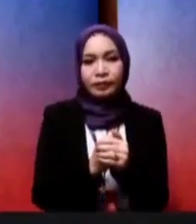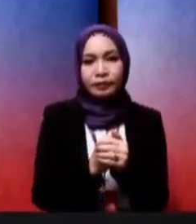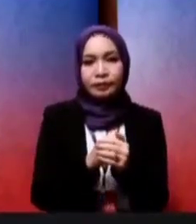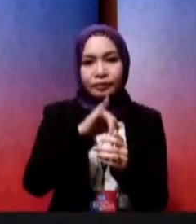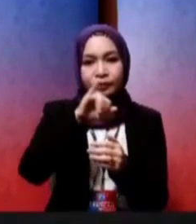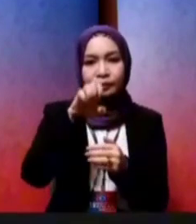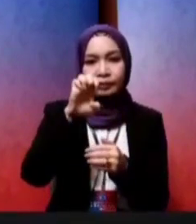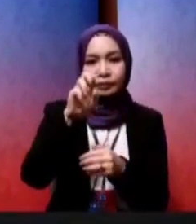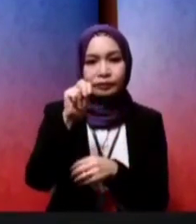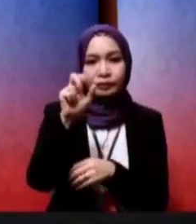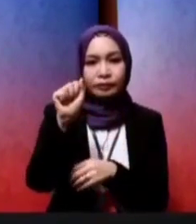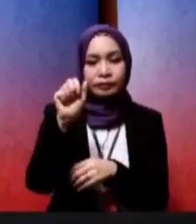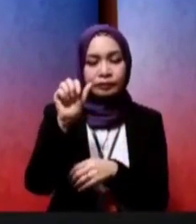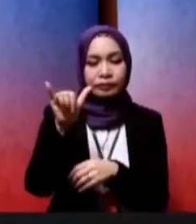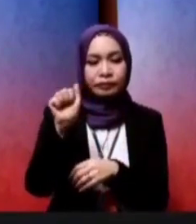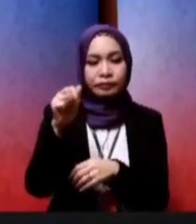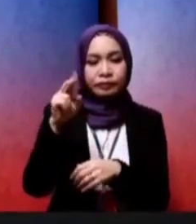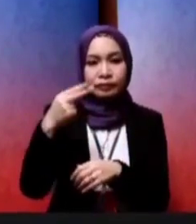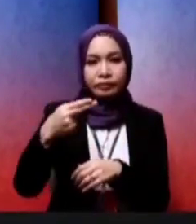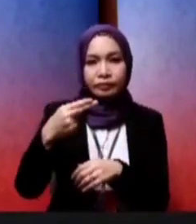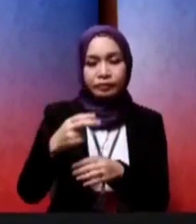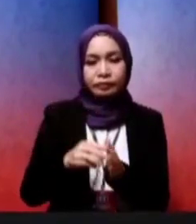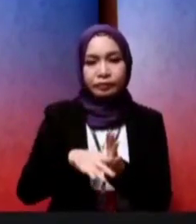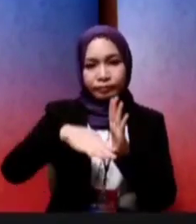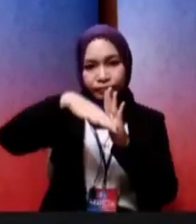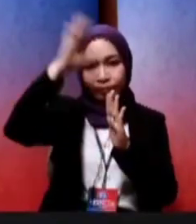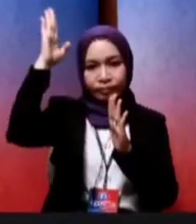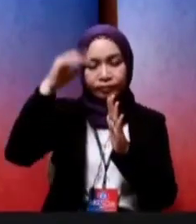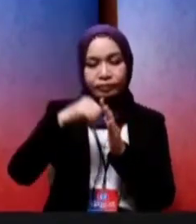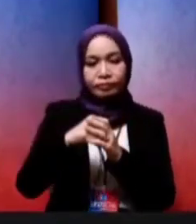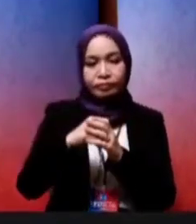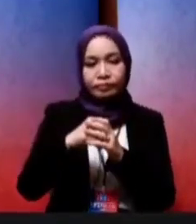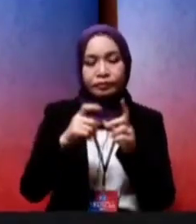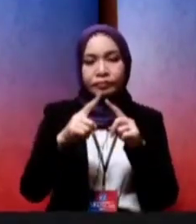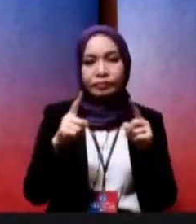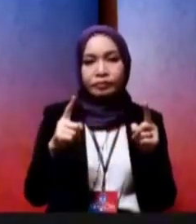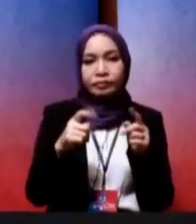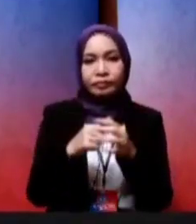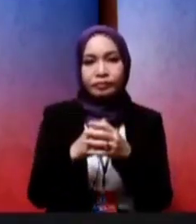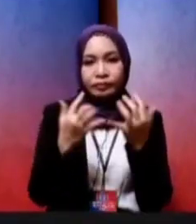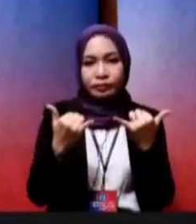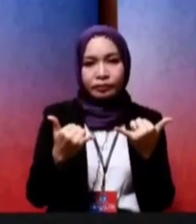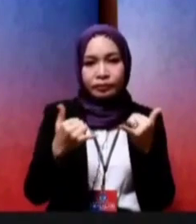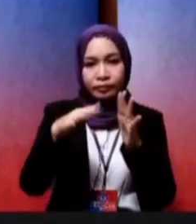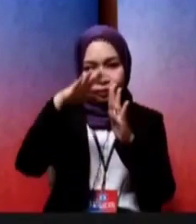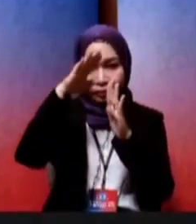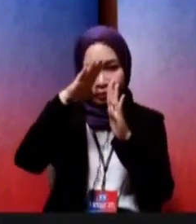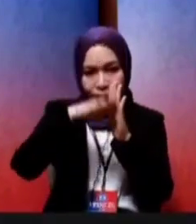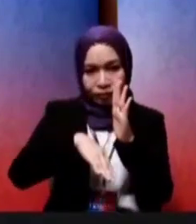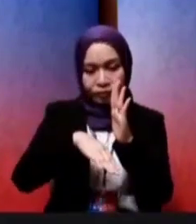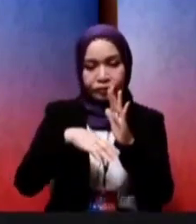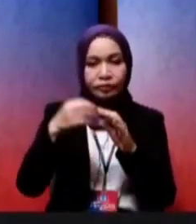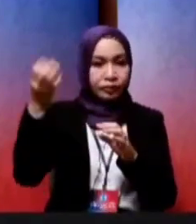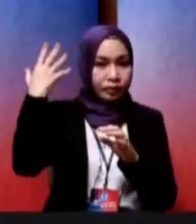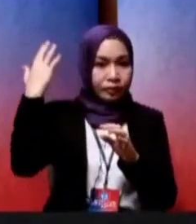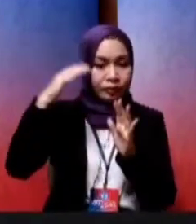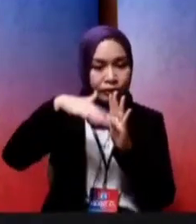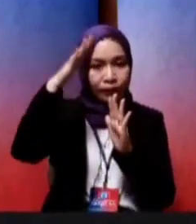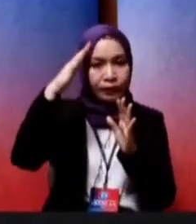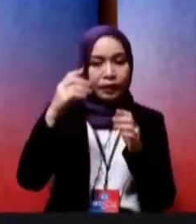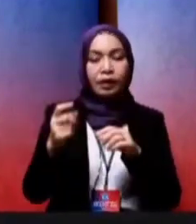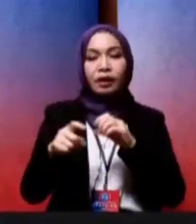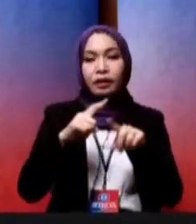2021 Alhamdulillah jenayah tersebut menurun sebanyak 466 kes pada tahun